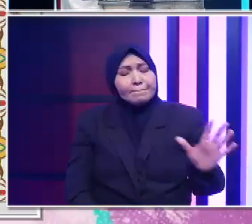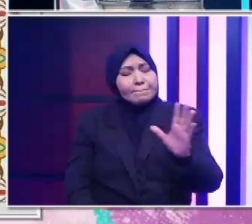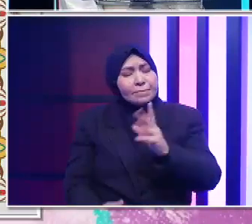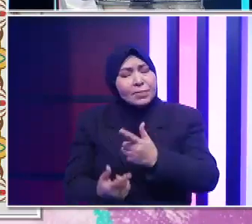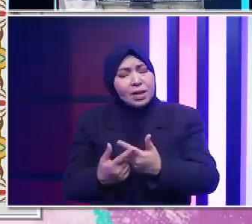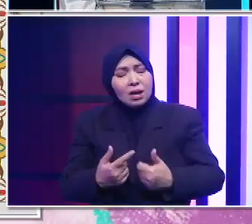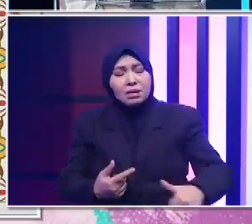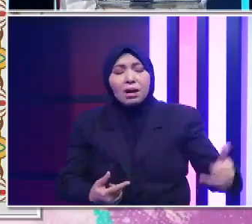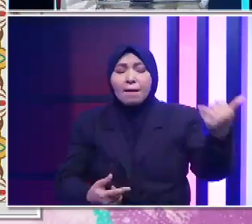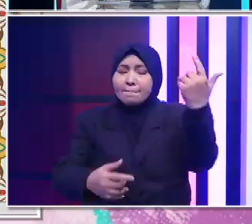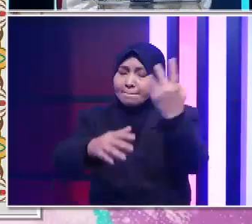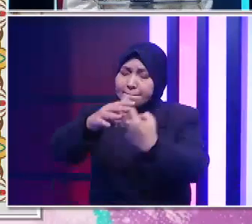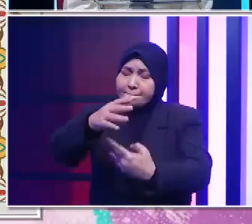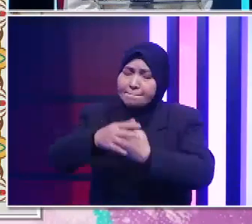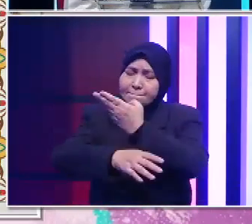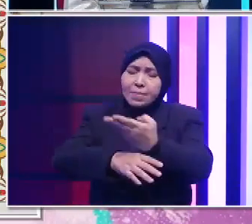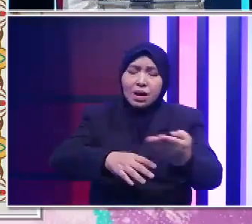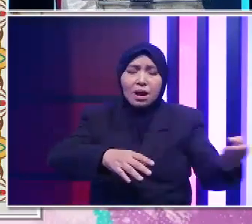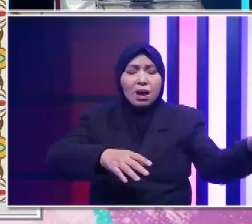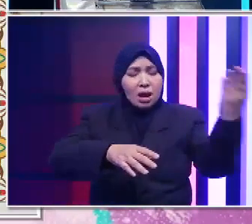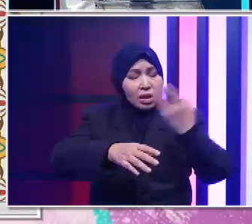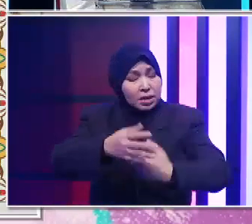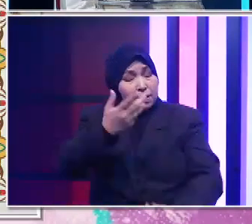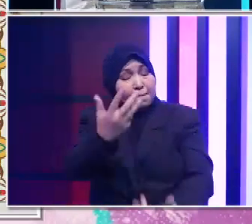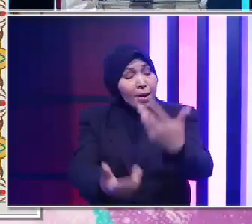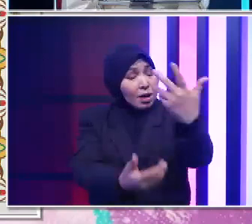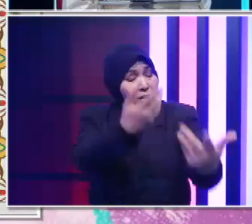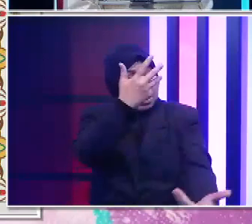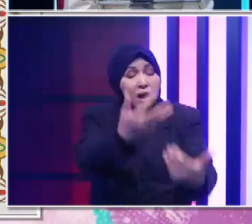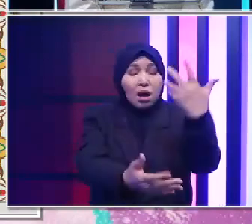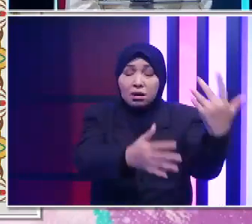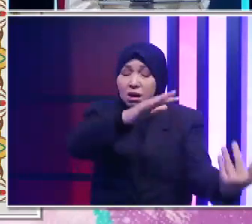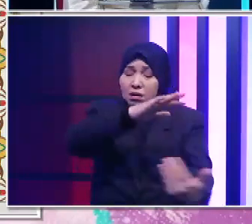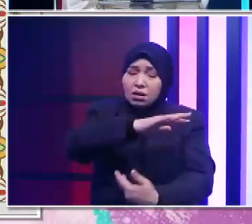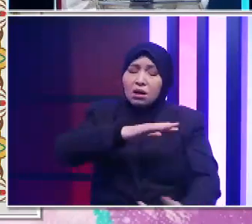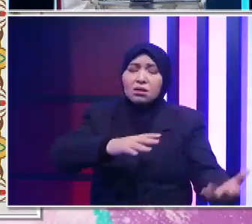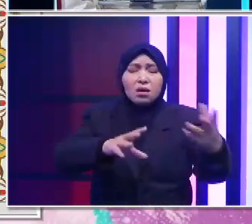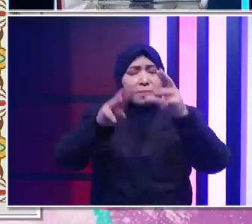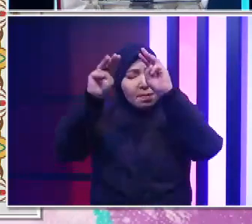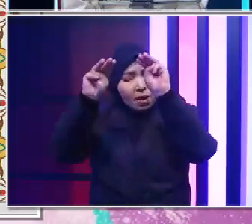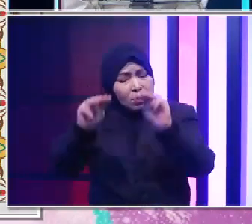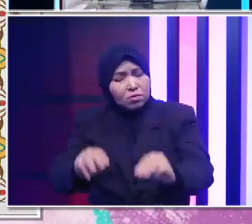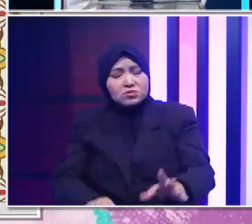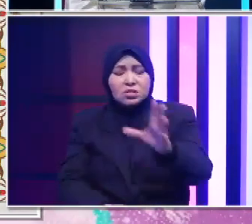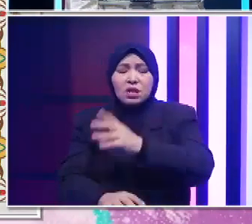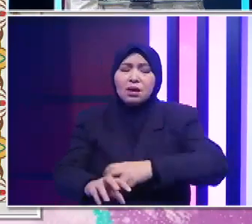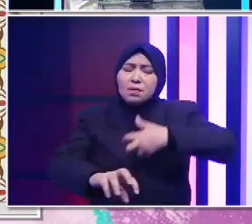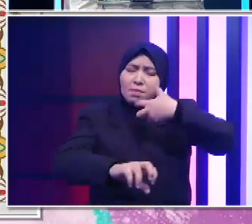wuu agoez alaikum wa ahlikum naaro